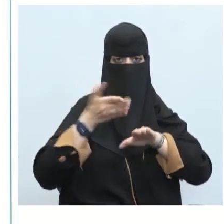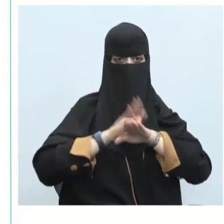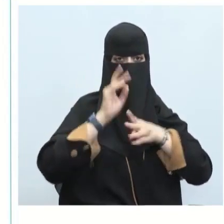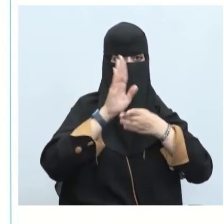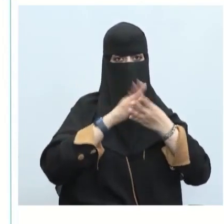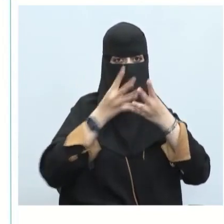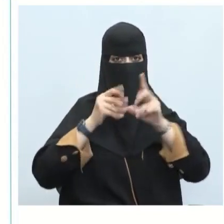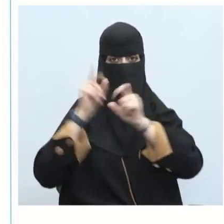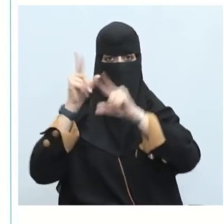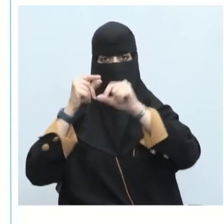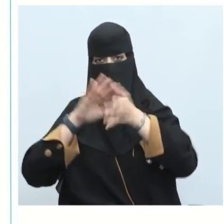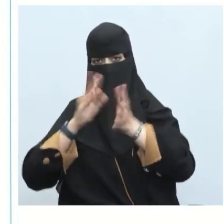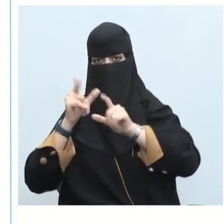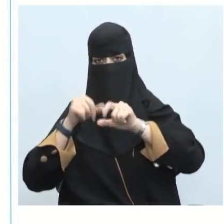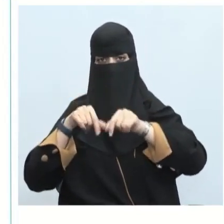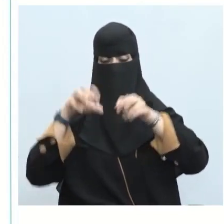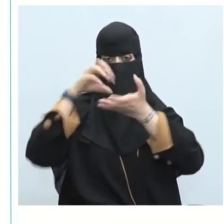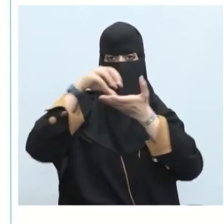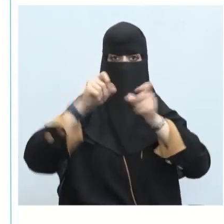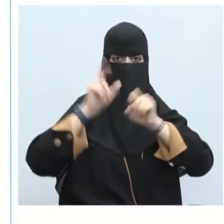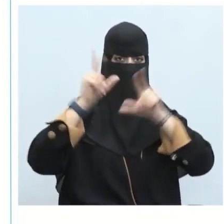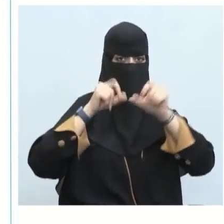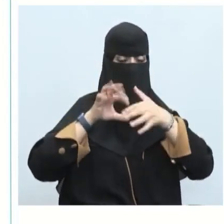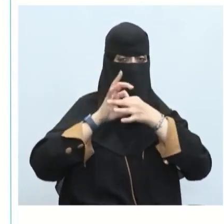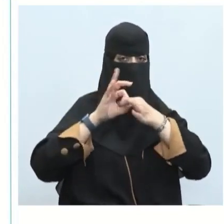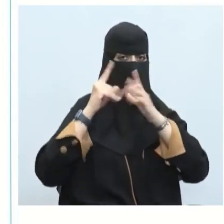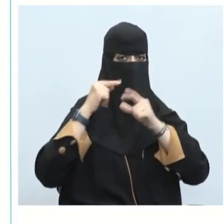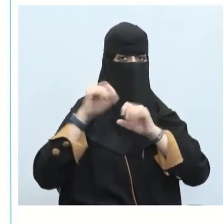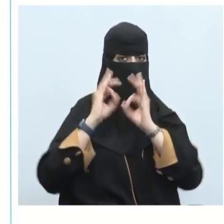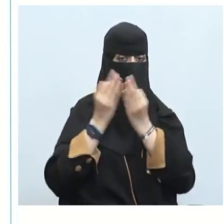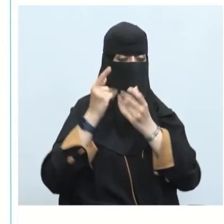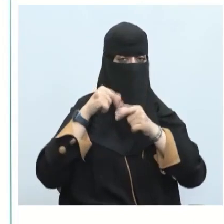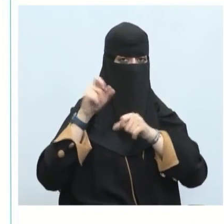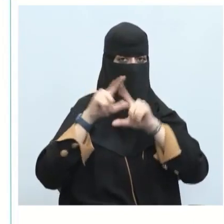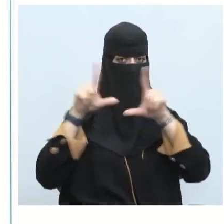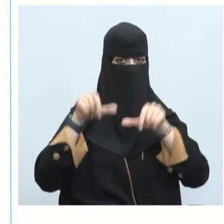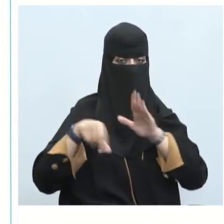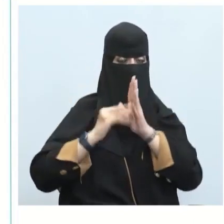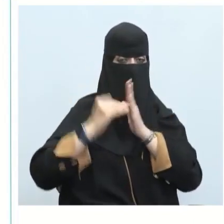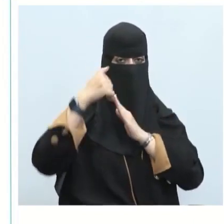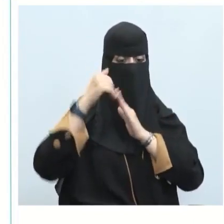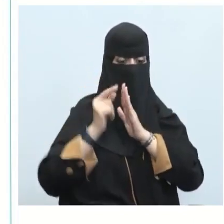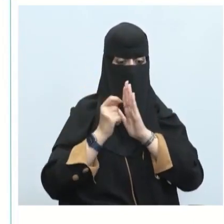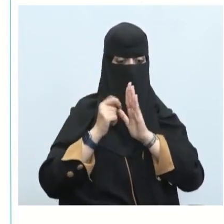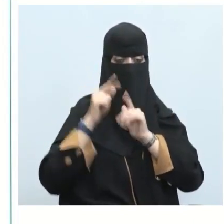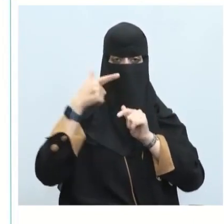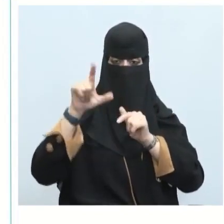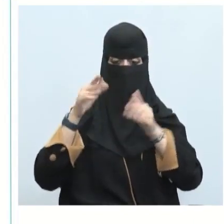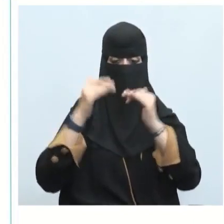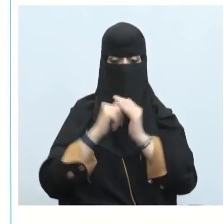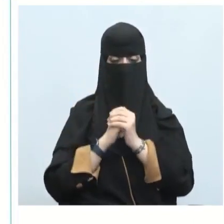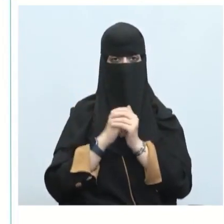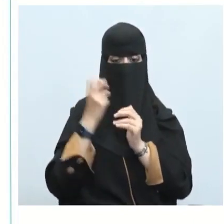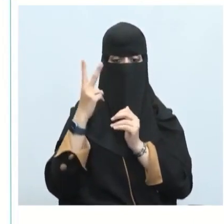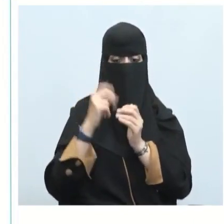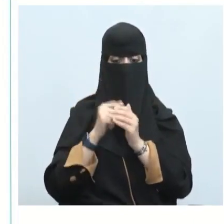الشبكه العنكبوتيه اما على المواقع الالكترونيه او وسائل التواصل الاجتماعي او المنتديات او المدونات ممتاز الاجابه